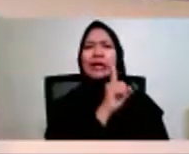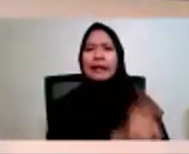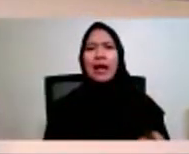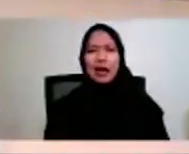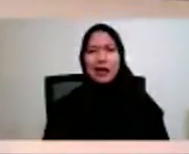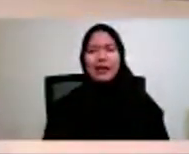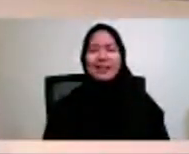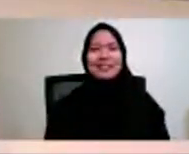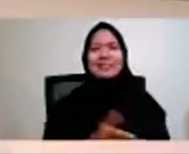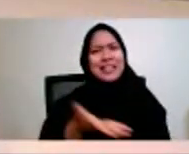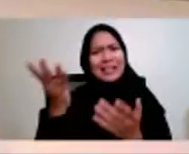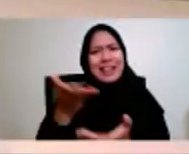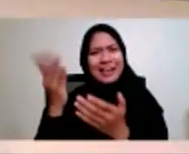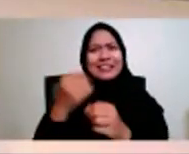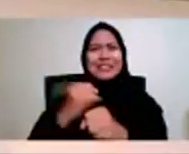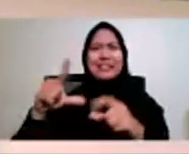syllable